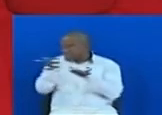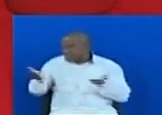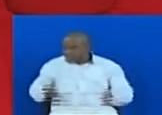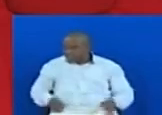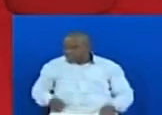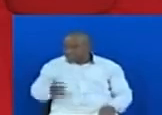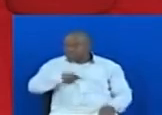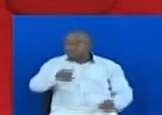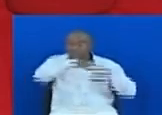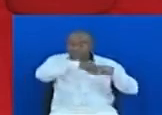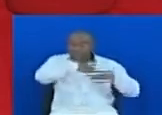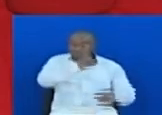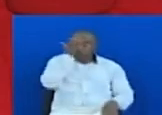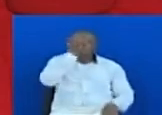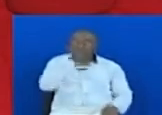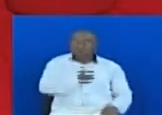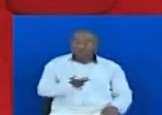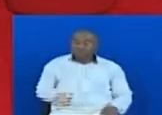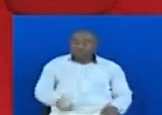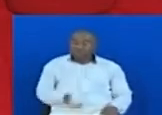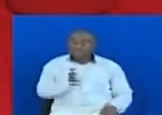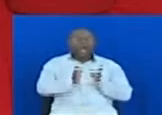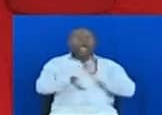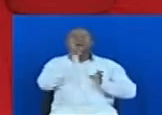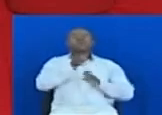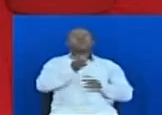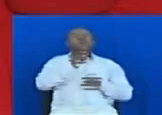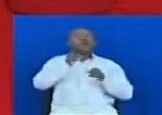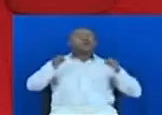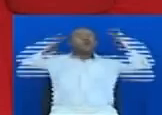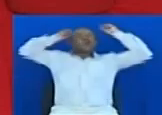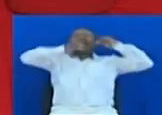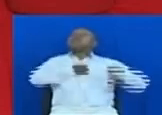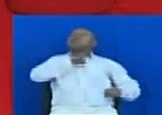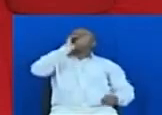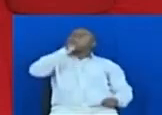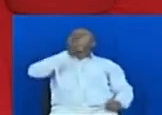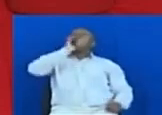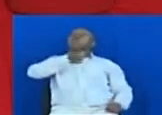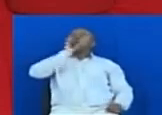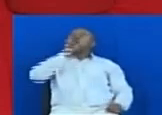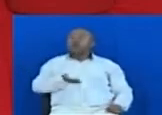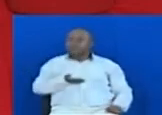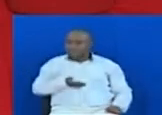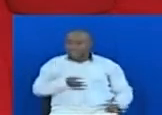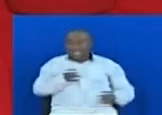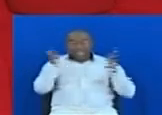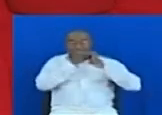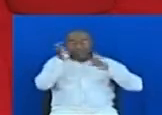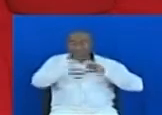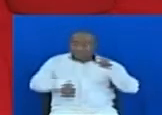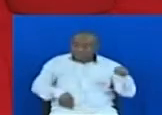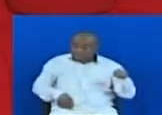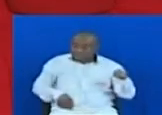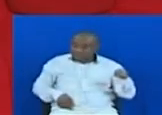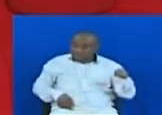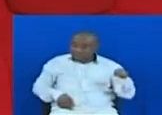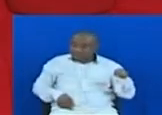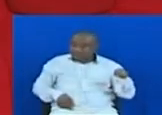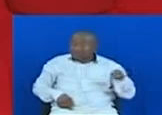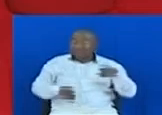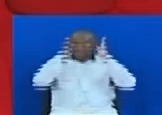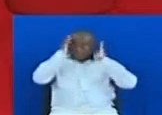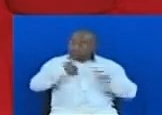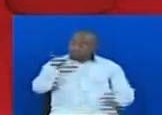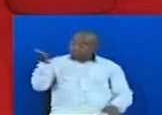Unaenda kusalimia mtu mlevi amekesha anakunywa gong konyagi hapa eh? Mafaili yameisha ofisini mnaenda. Mheshimiwa Spika,